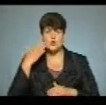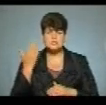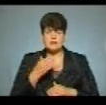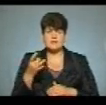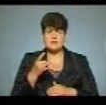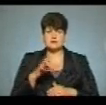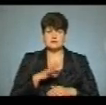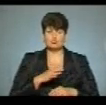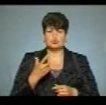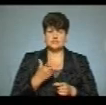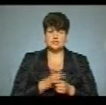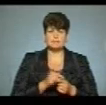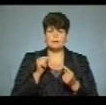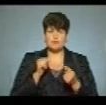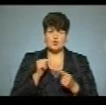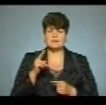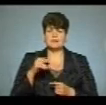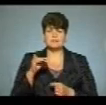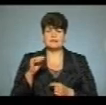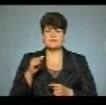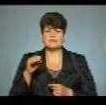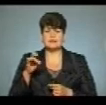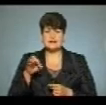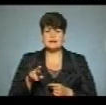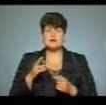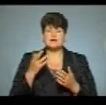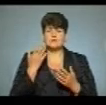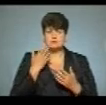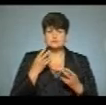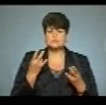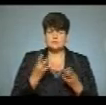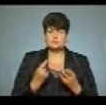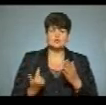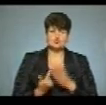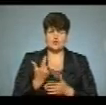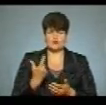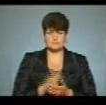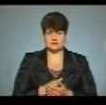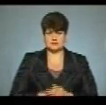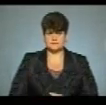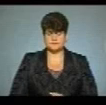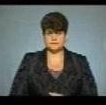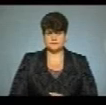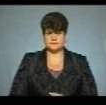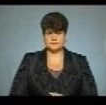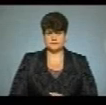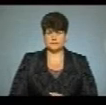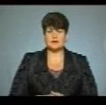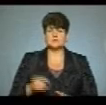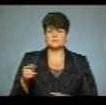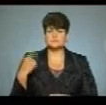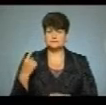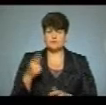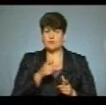були щеплені проти дифтерії, проти правця, і як потрібно, щоб знову щепитися. На